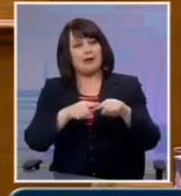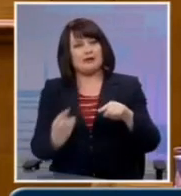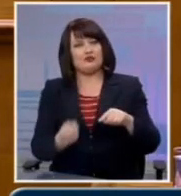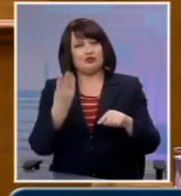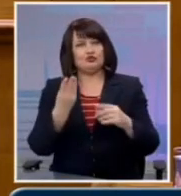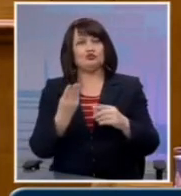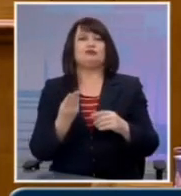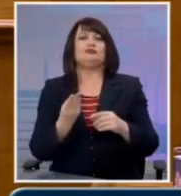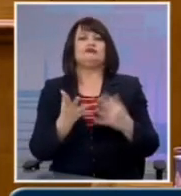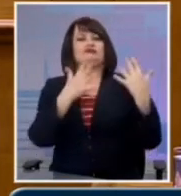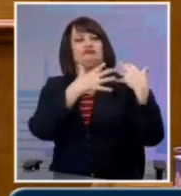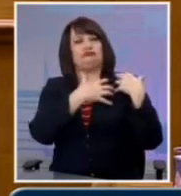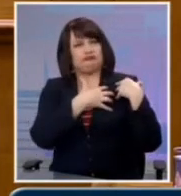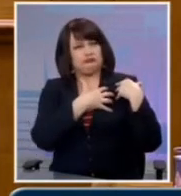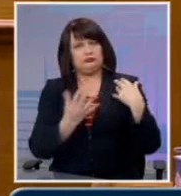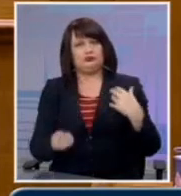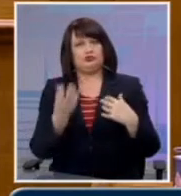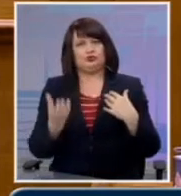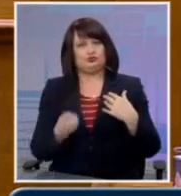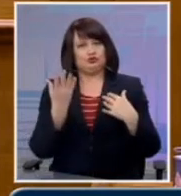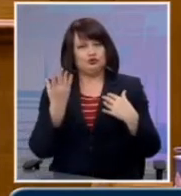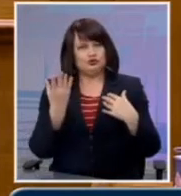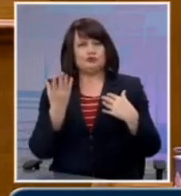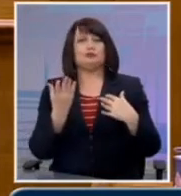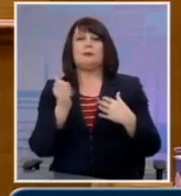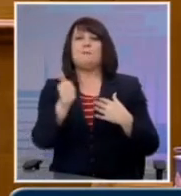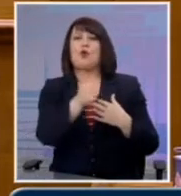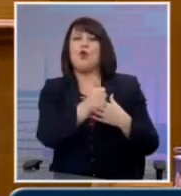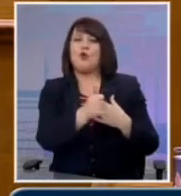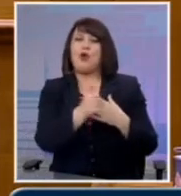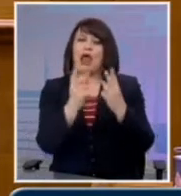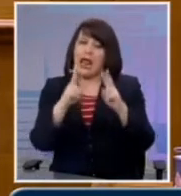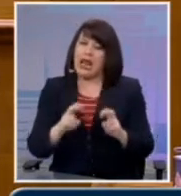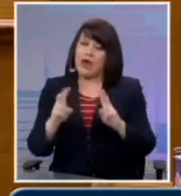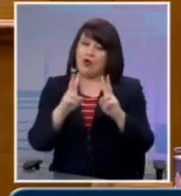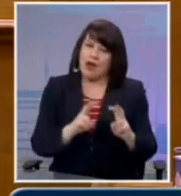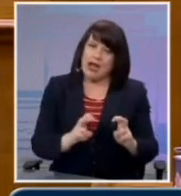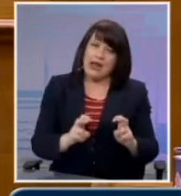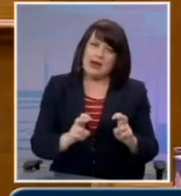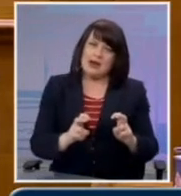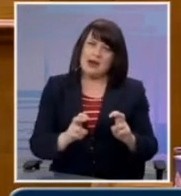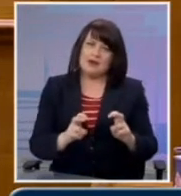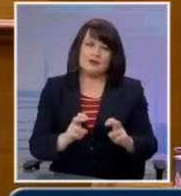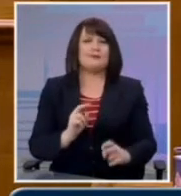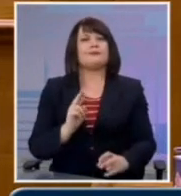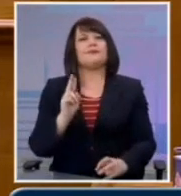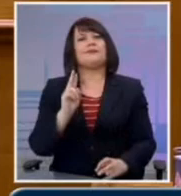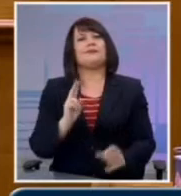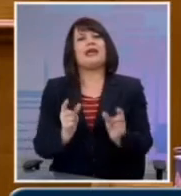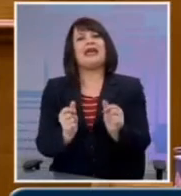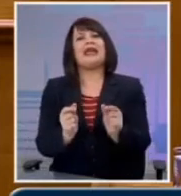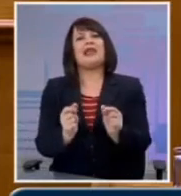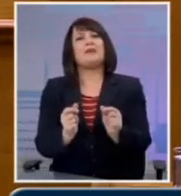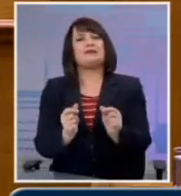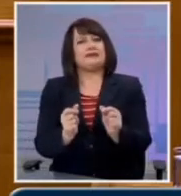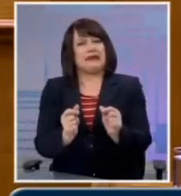νέες αρμοδιότητες και τον αυτοέλεγχο που αναθέτουμε στην ΡΑΛ, στην Ρυθμιστική Αρχή